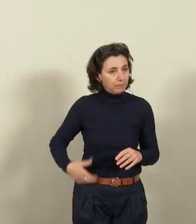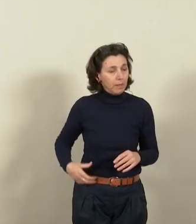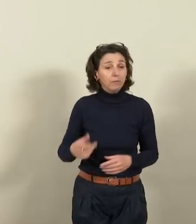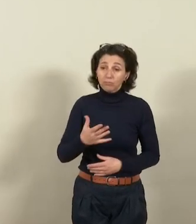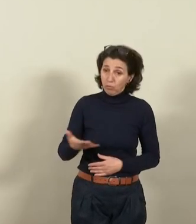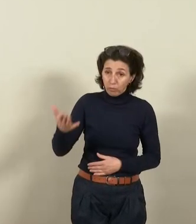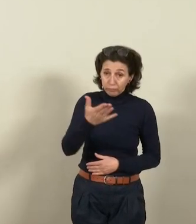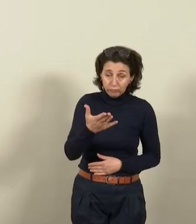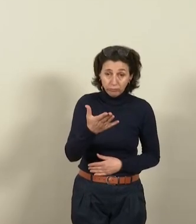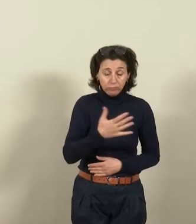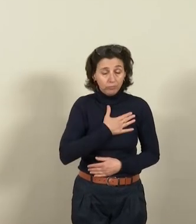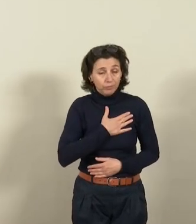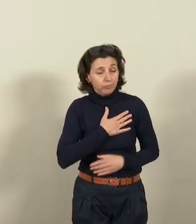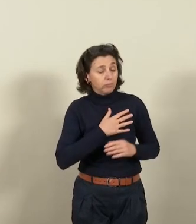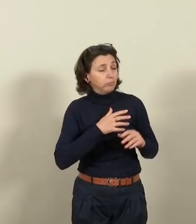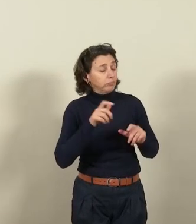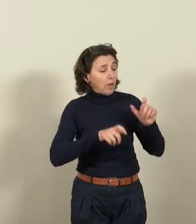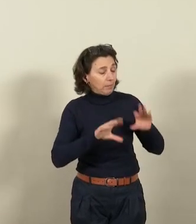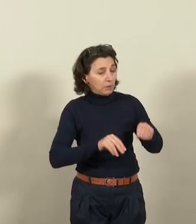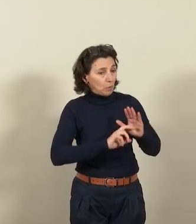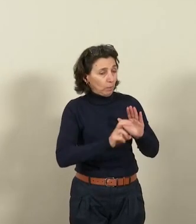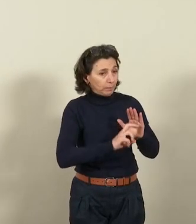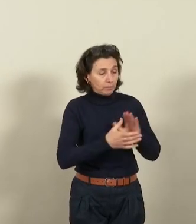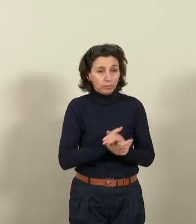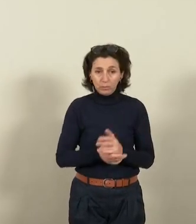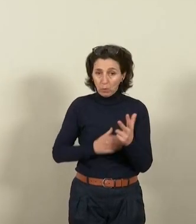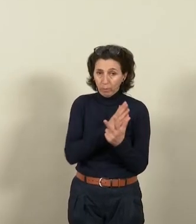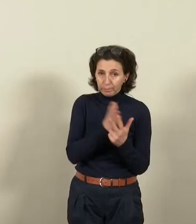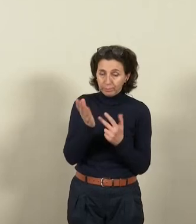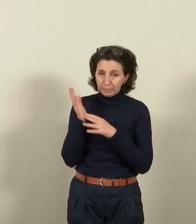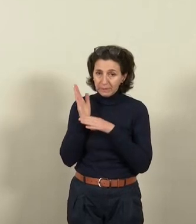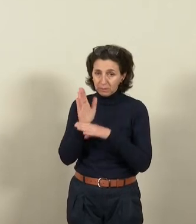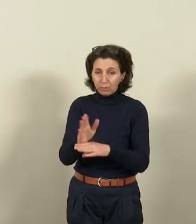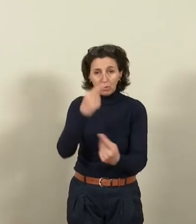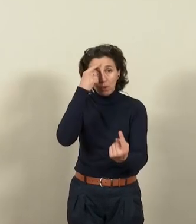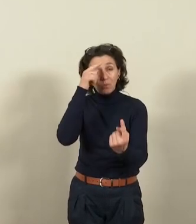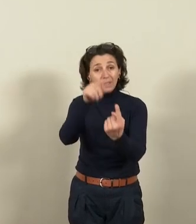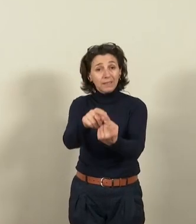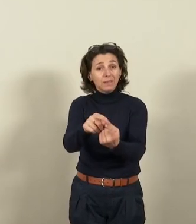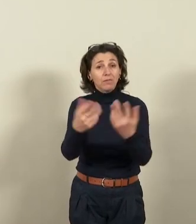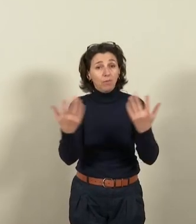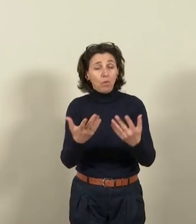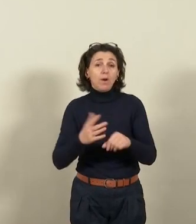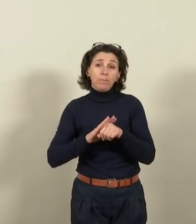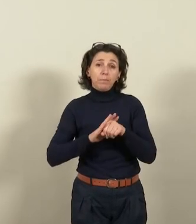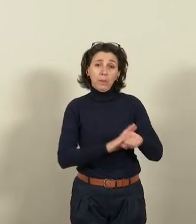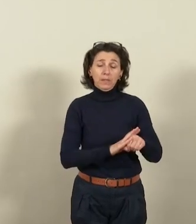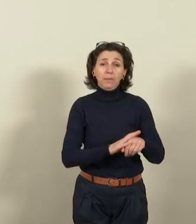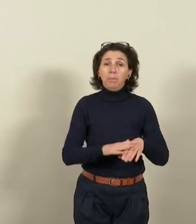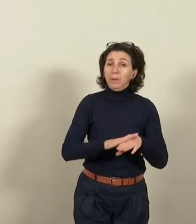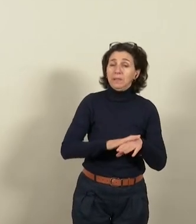aujourd'hui trois délibérations visant à mettre en œuvre les priorités de la politique sportive municipale adopté par